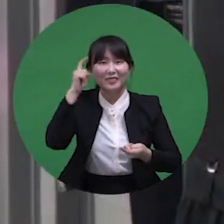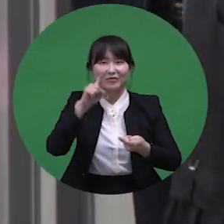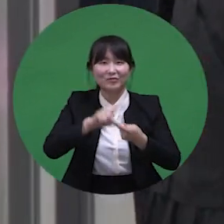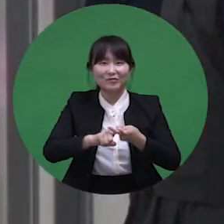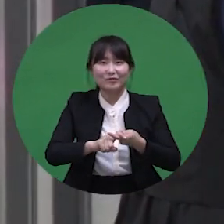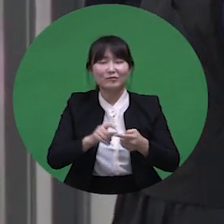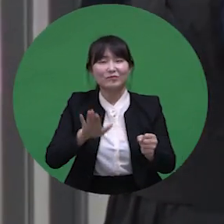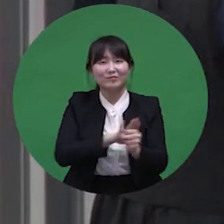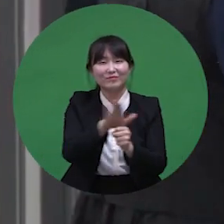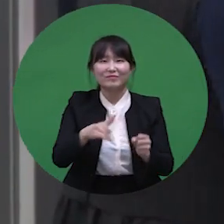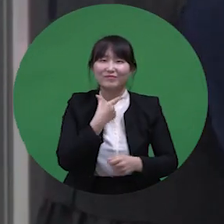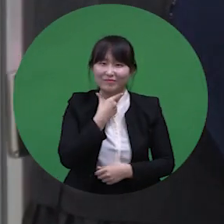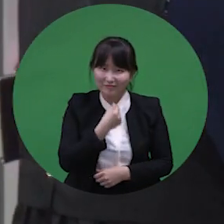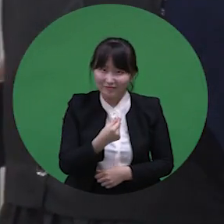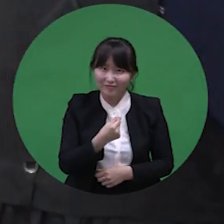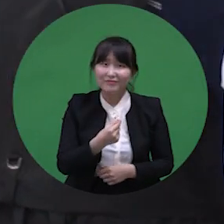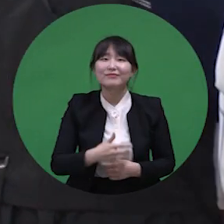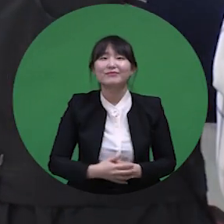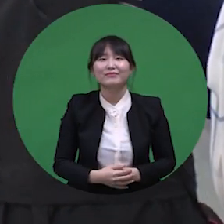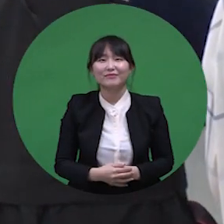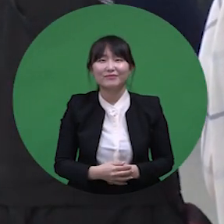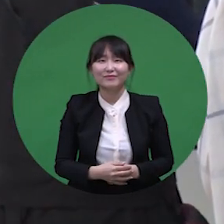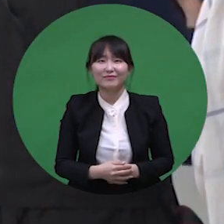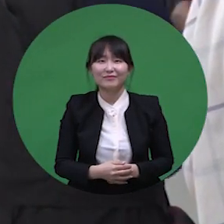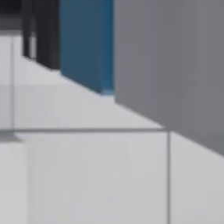많은 관심과 사랑을 바라겠습니다.